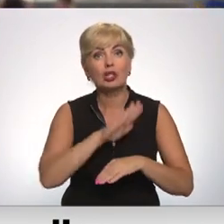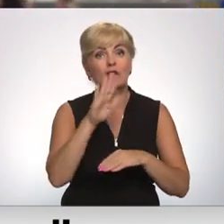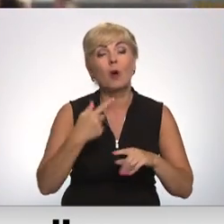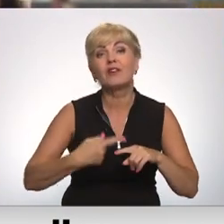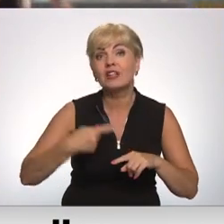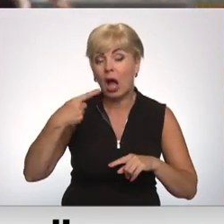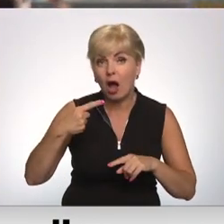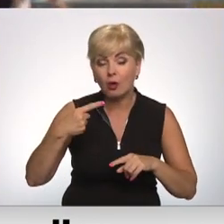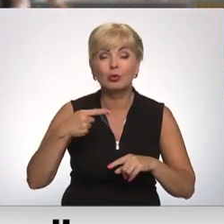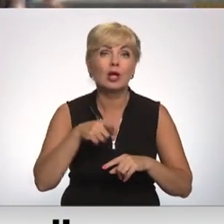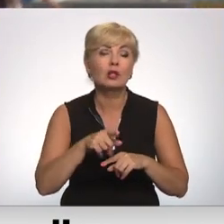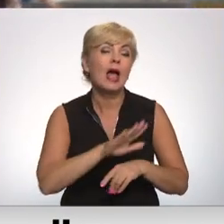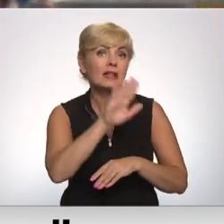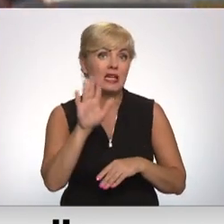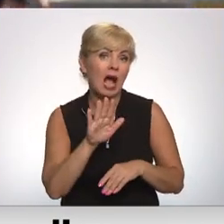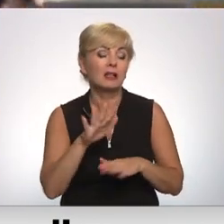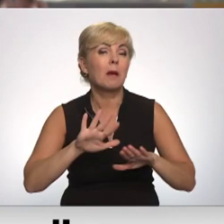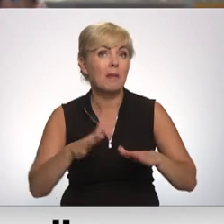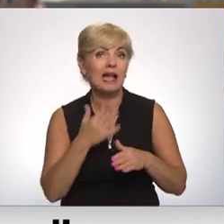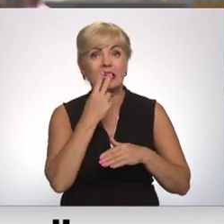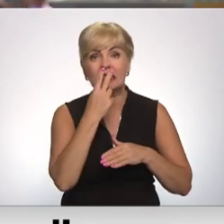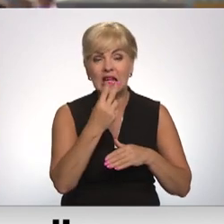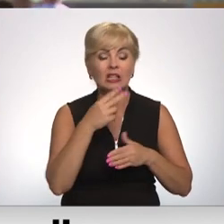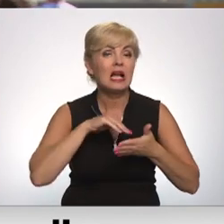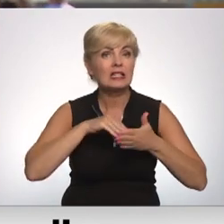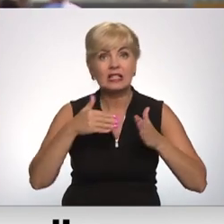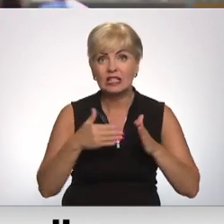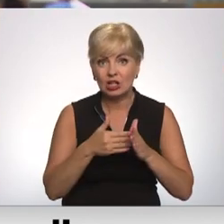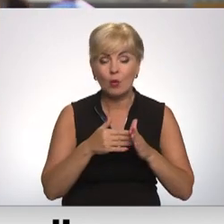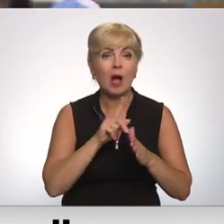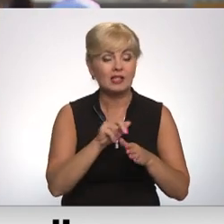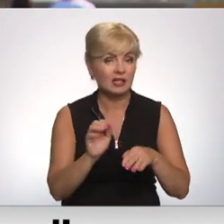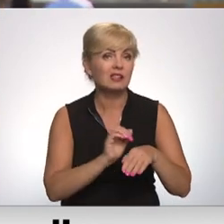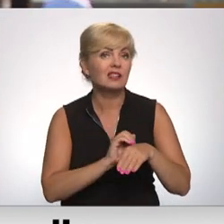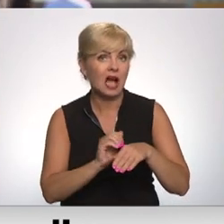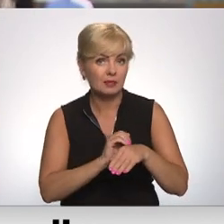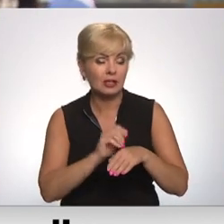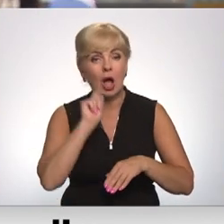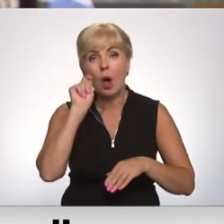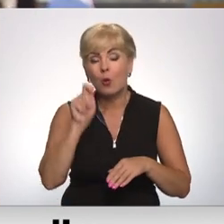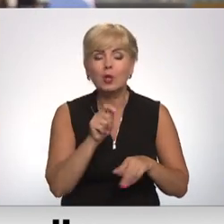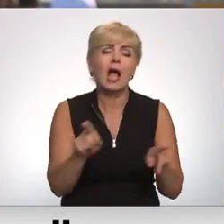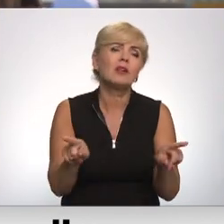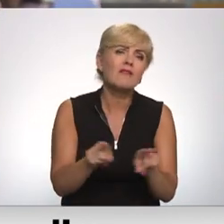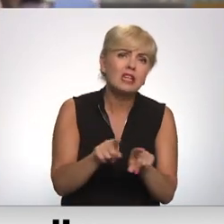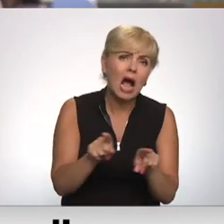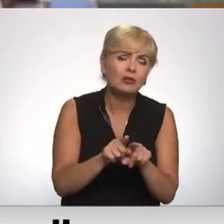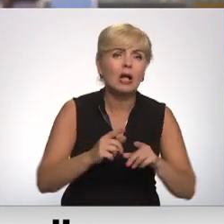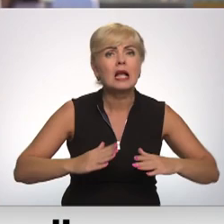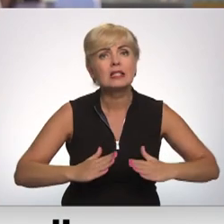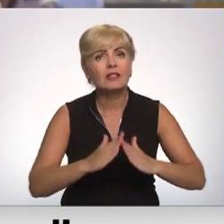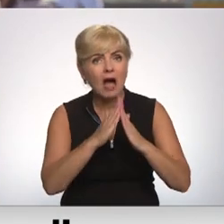reizi dienā, bet izskatās, ka tiešām šī situācija ir visai saspringta. Bet ukraiņi vienalga ar